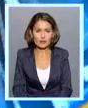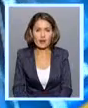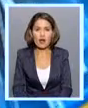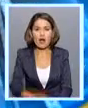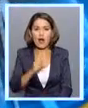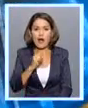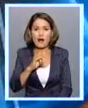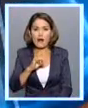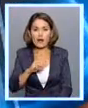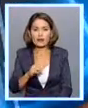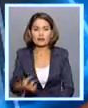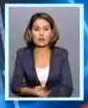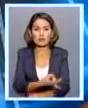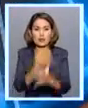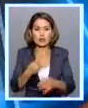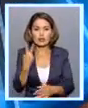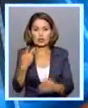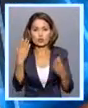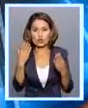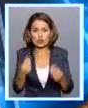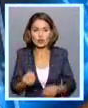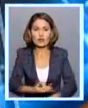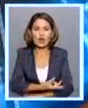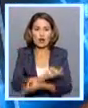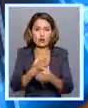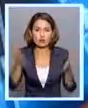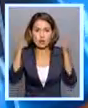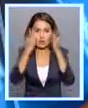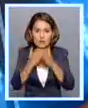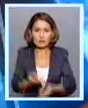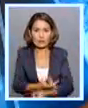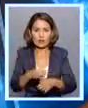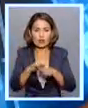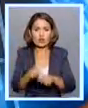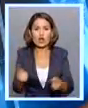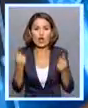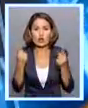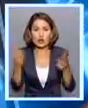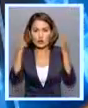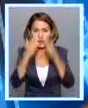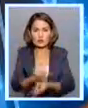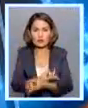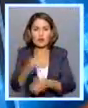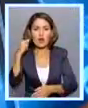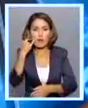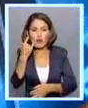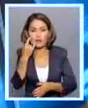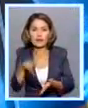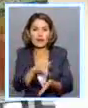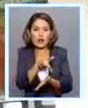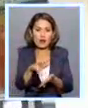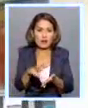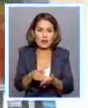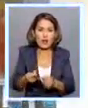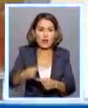Айт мерекесінің бүгін екінші күні. Айт сөзі қуаныш пен шаттыққа толы күн деген мағынаны береді. Осынау ұлық мейрамда павлодарлық кәсіпкерлер қалың жұртшылыққа